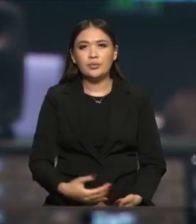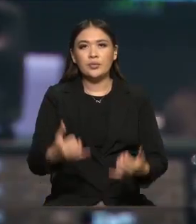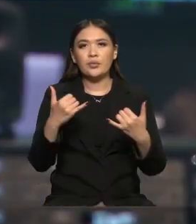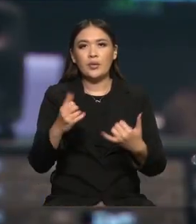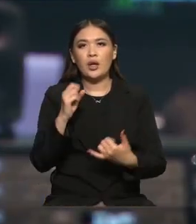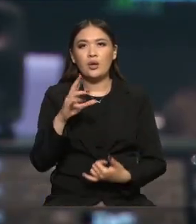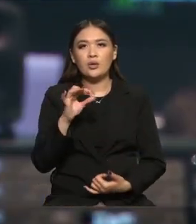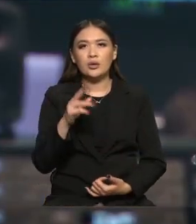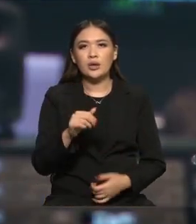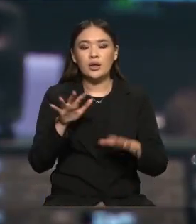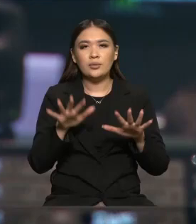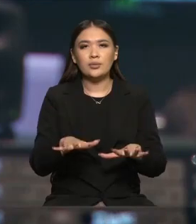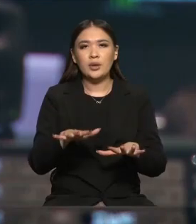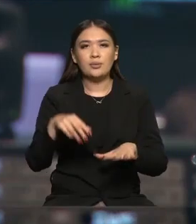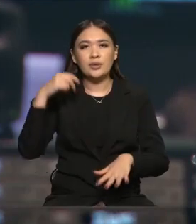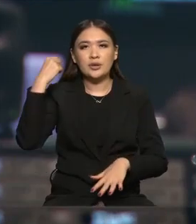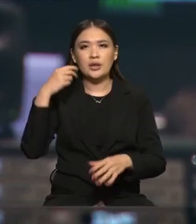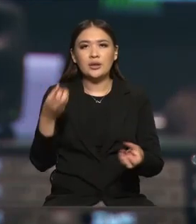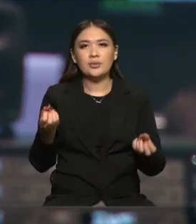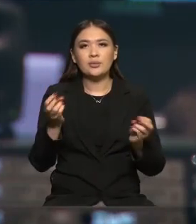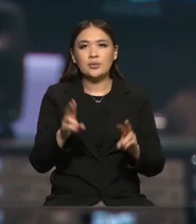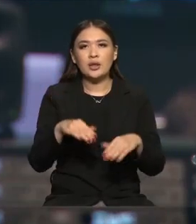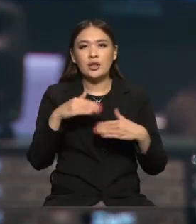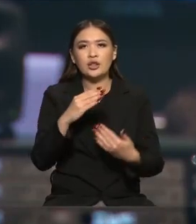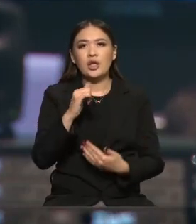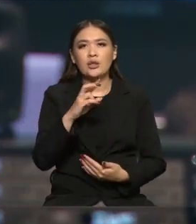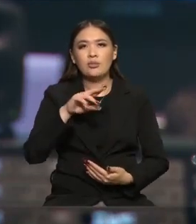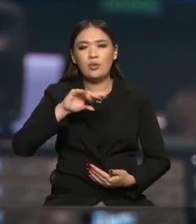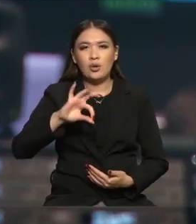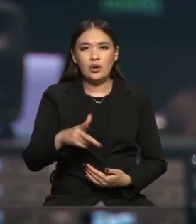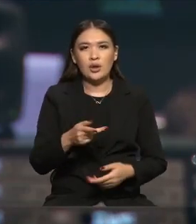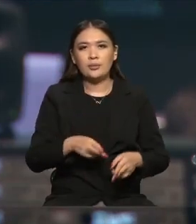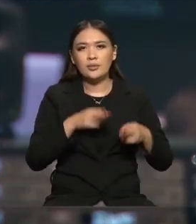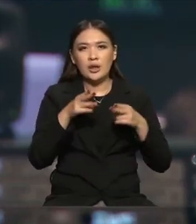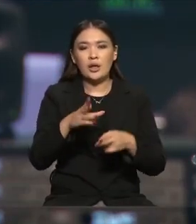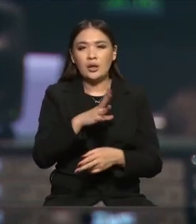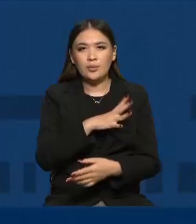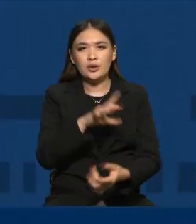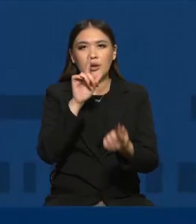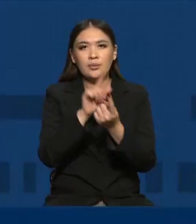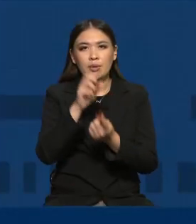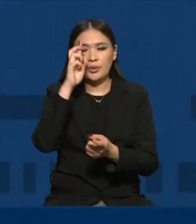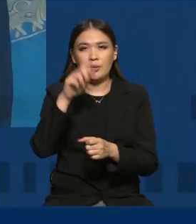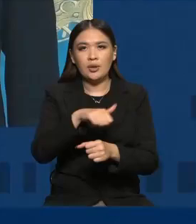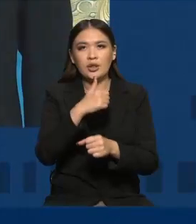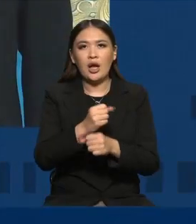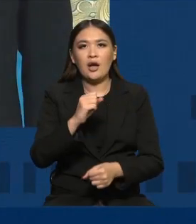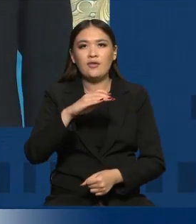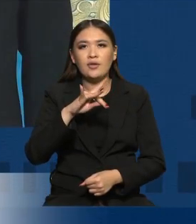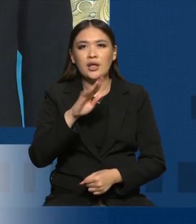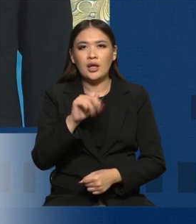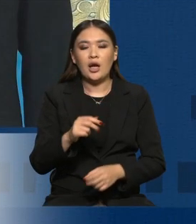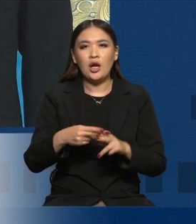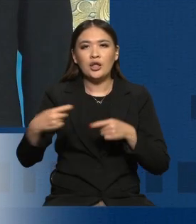Бүгін Ақордаға Руанда президентінің арнайы өкілі келді. Жан-Поль Неру Бутаманы қабылдаған мемлекет басшысы Африка елдерімен қатынас